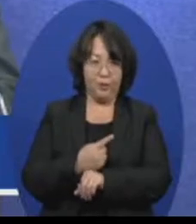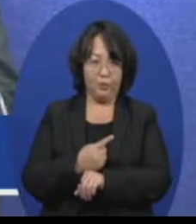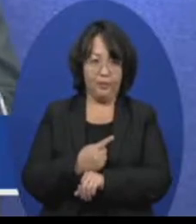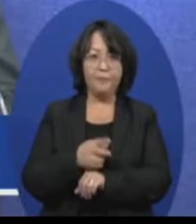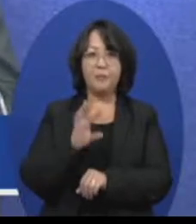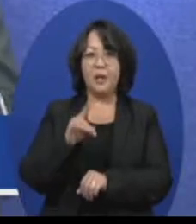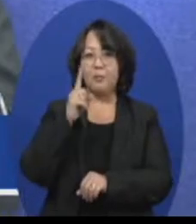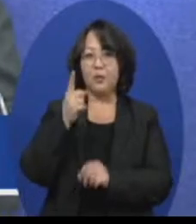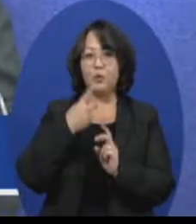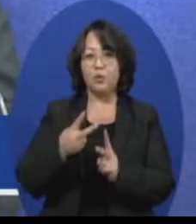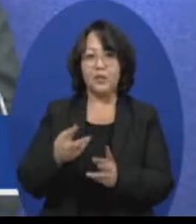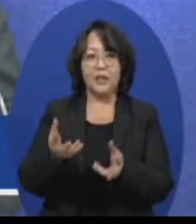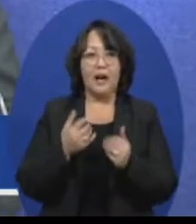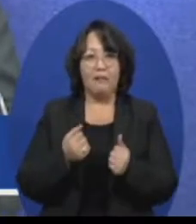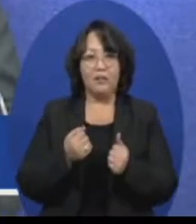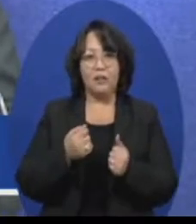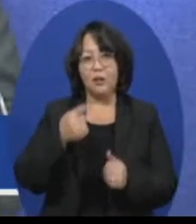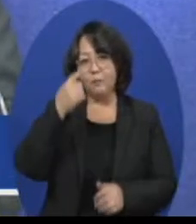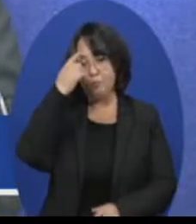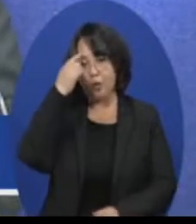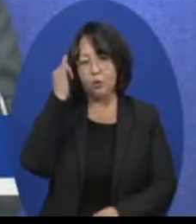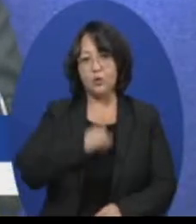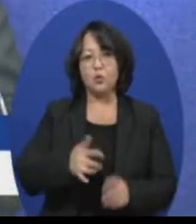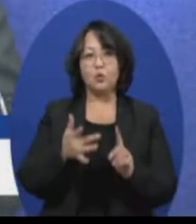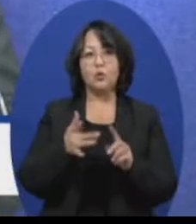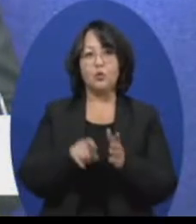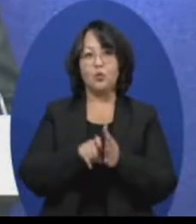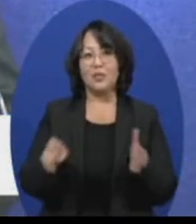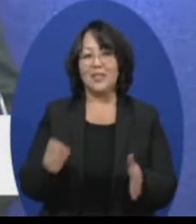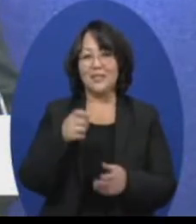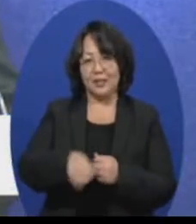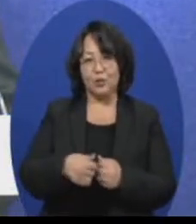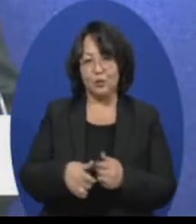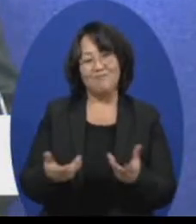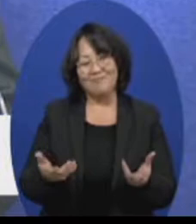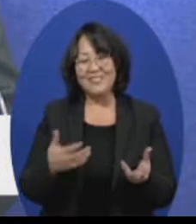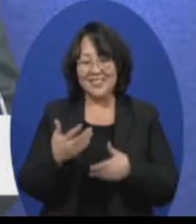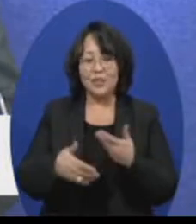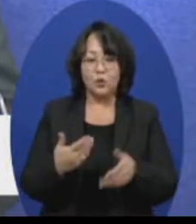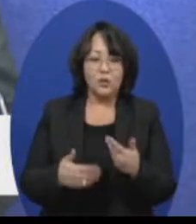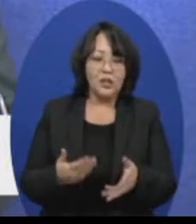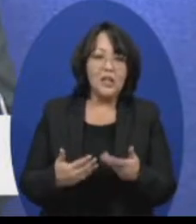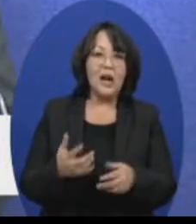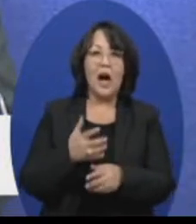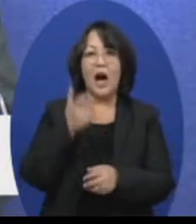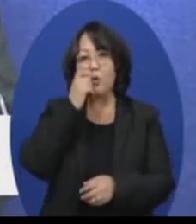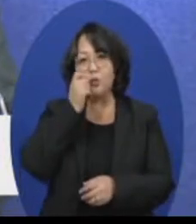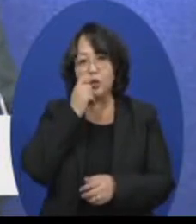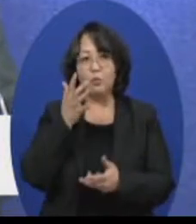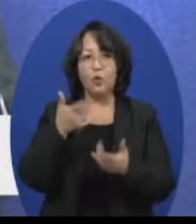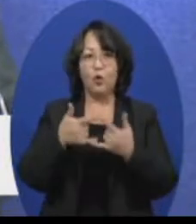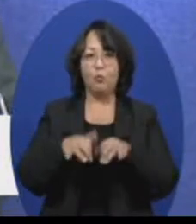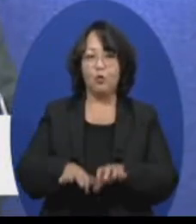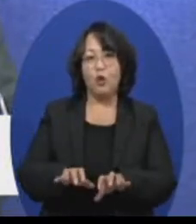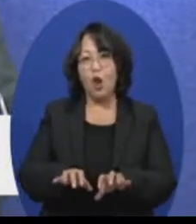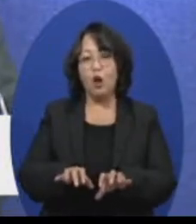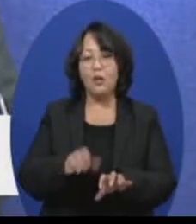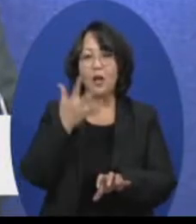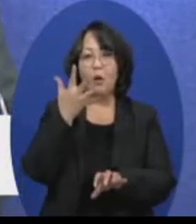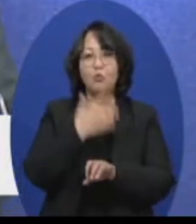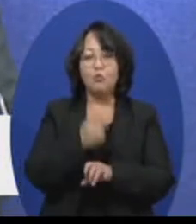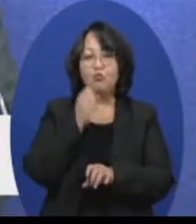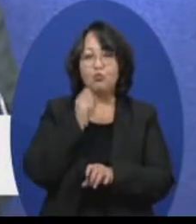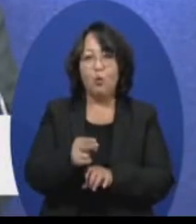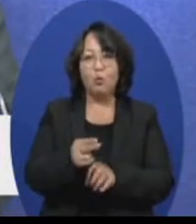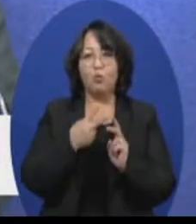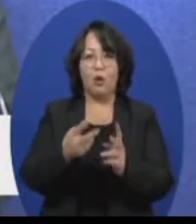аль нэг үйлчилгээг авах дунджаар өнөөдөр Монгол улс зарцуулж байгаа. За үүнийг бид нар гар утснаасаа юм уу эсвэл компьютер дээрээс 5 минутын дотор авах юм одоо